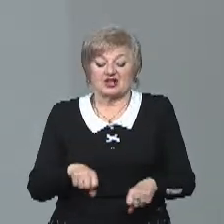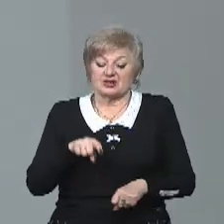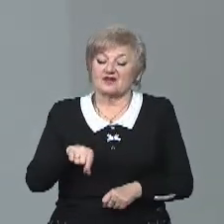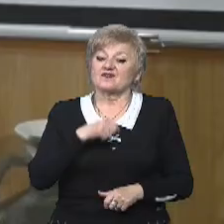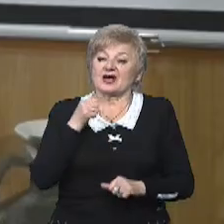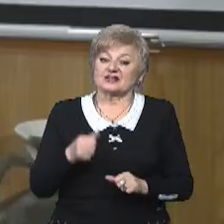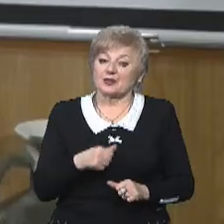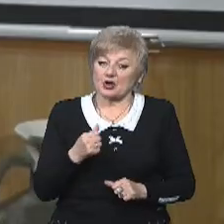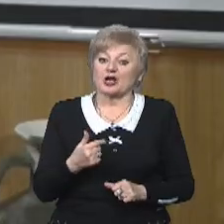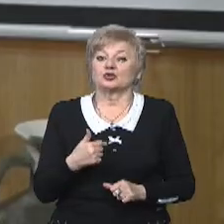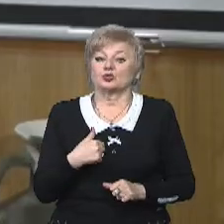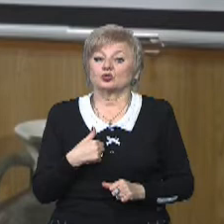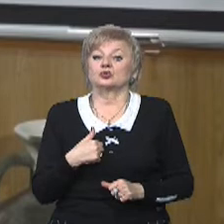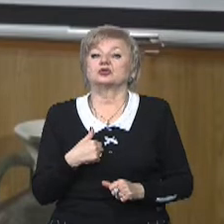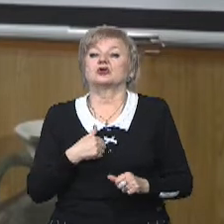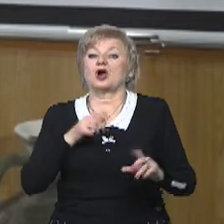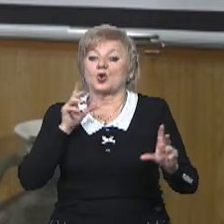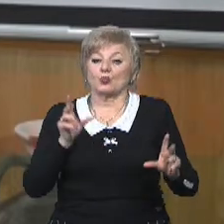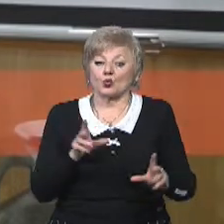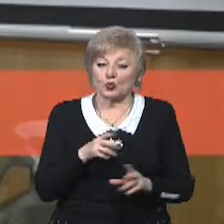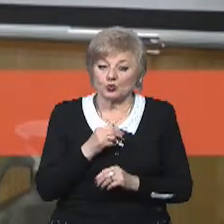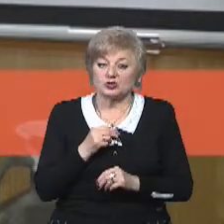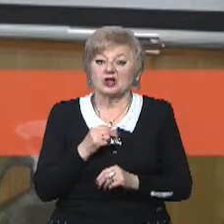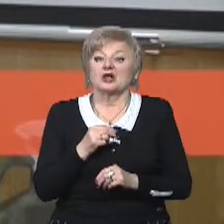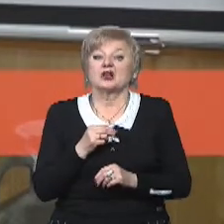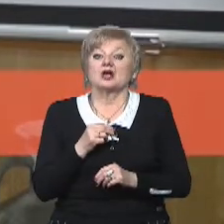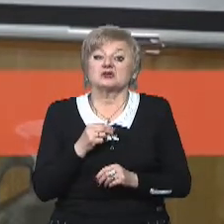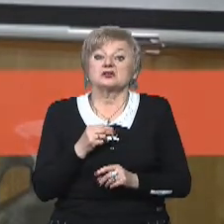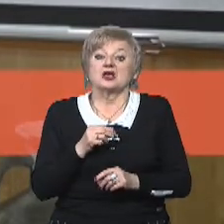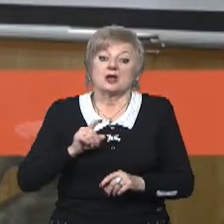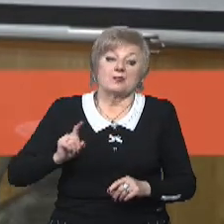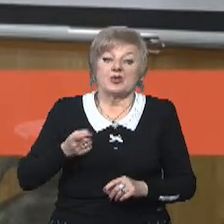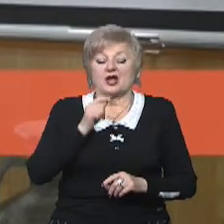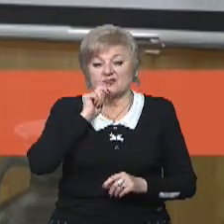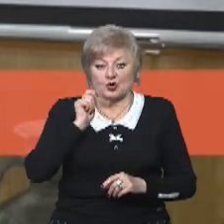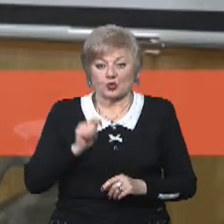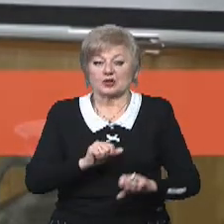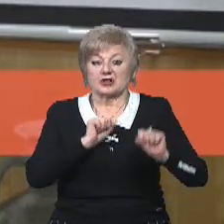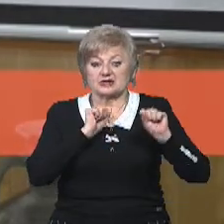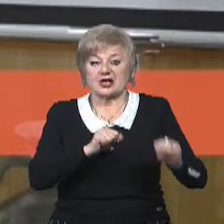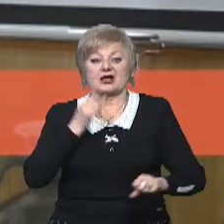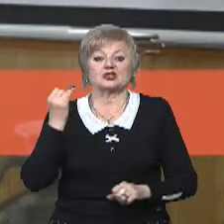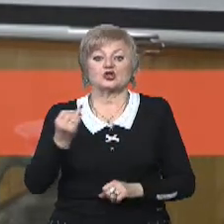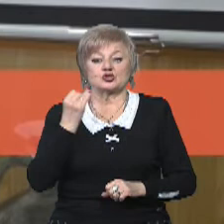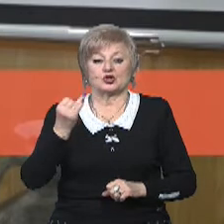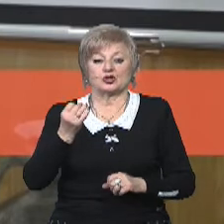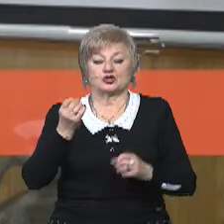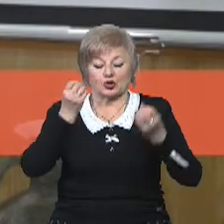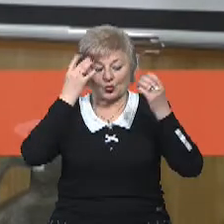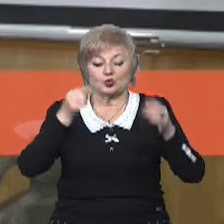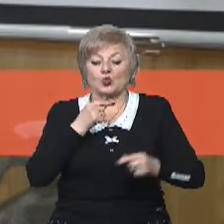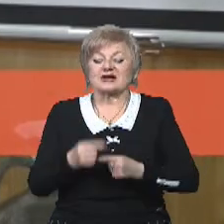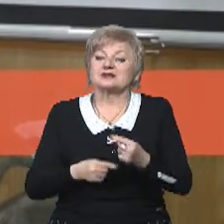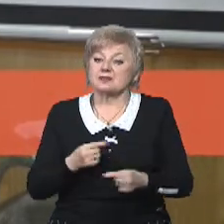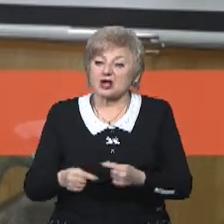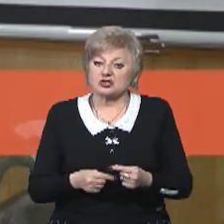нам вдалося за підтримки обласної ради депутатського корпусу вперше в Україні в програмі захисту історичної і культурної спадщини затвердити